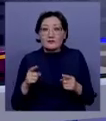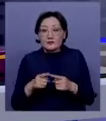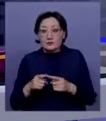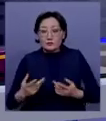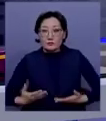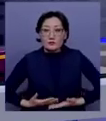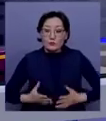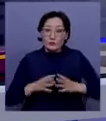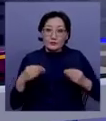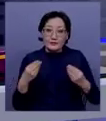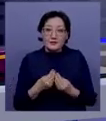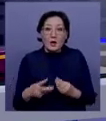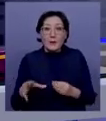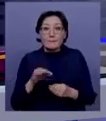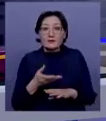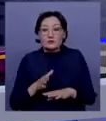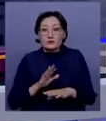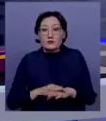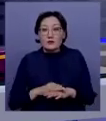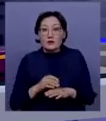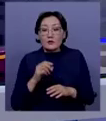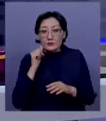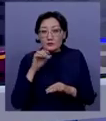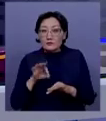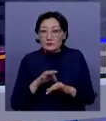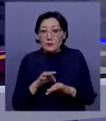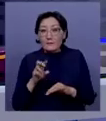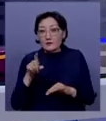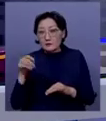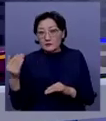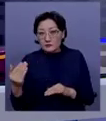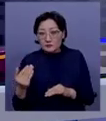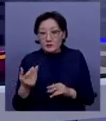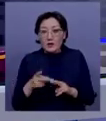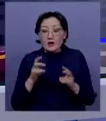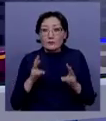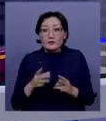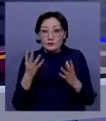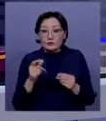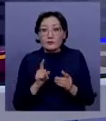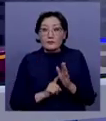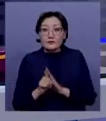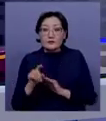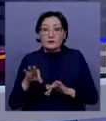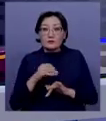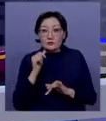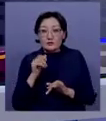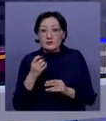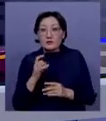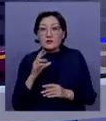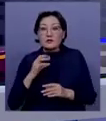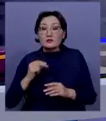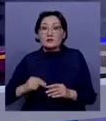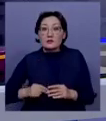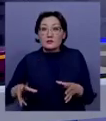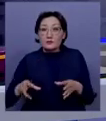тұрып жатқан отбасының бар ауыртпалығы отағасы Бағлан Мұхтарұлына түсіп отыр. Апат болған күннен бастап жолдасы мен қыздарының қасынан